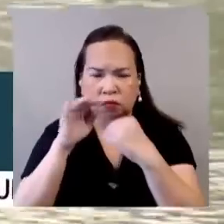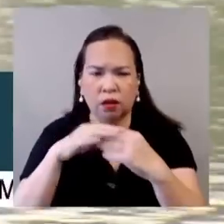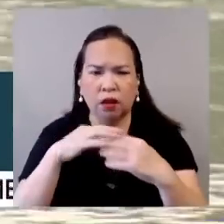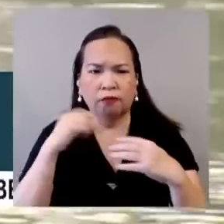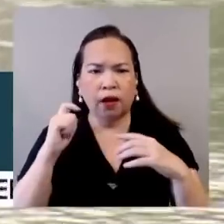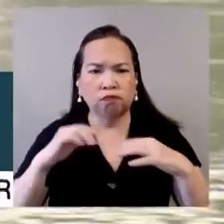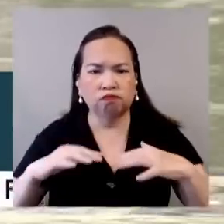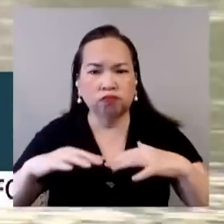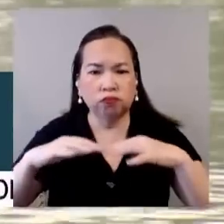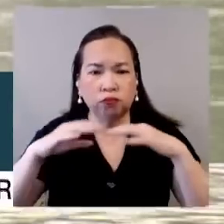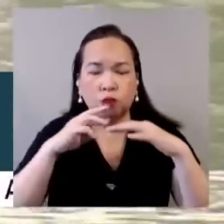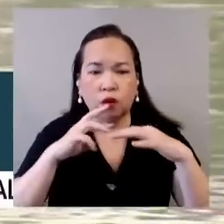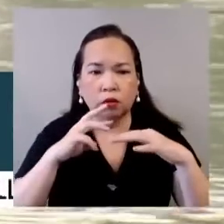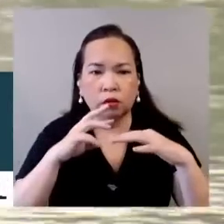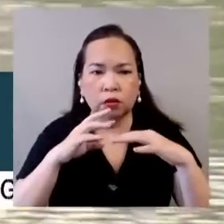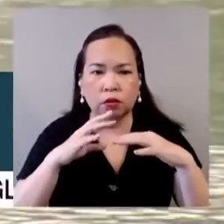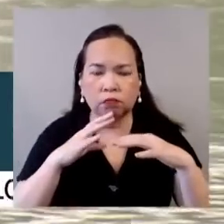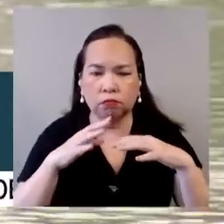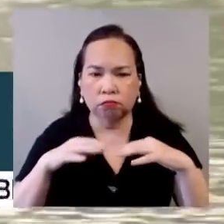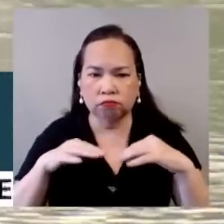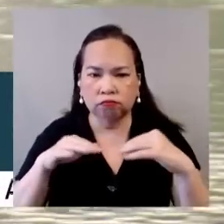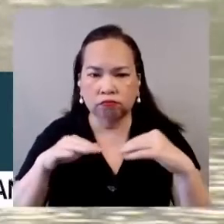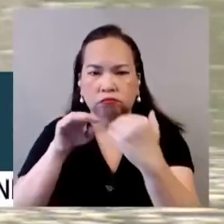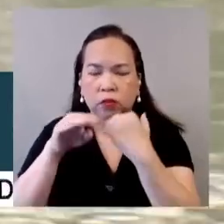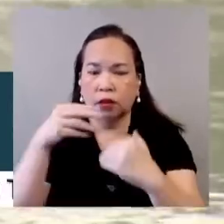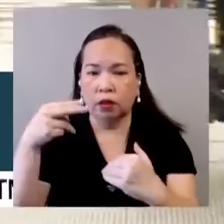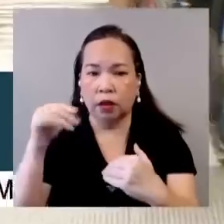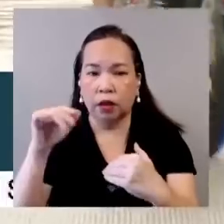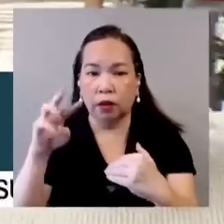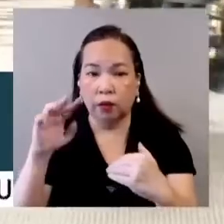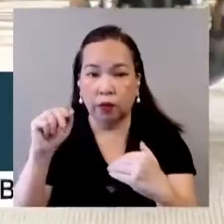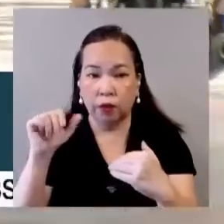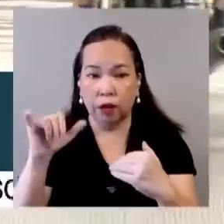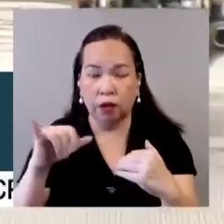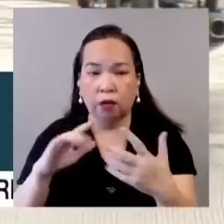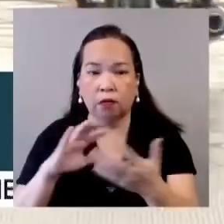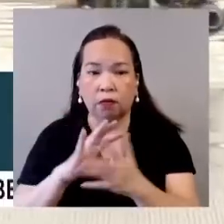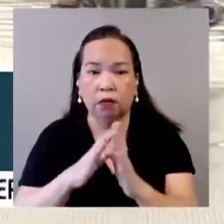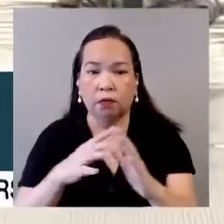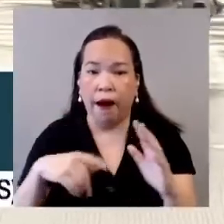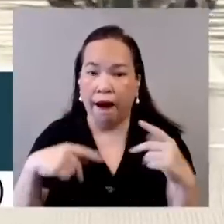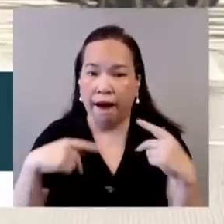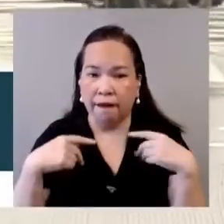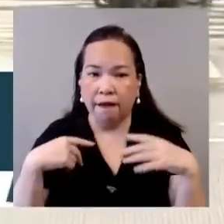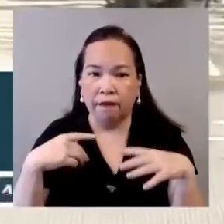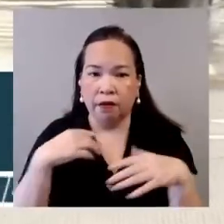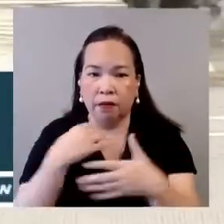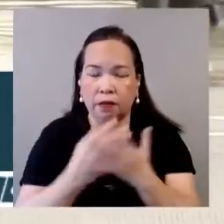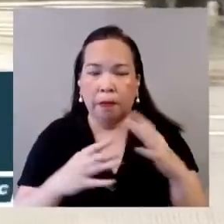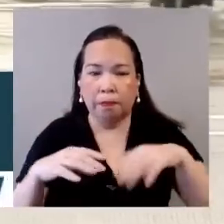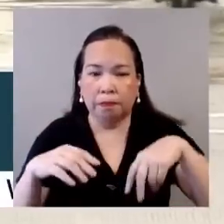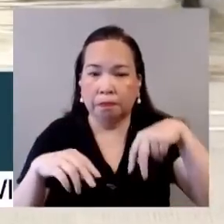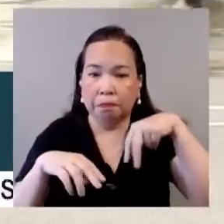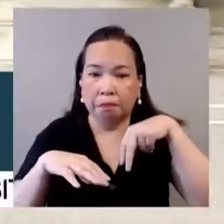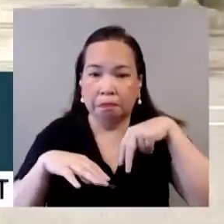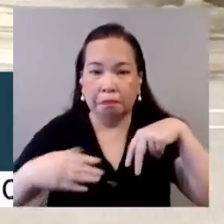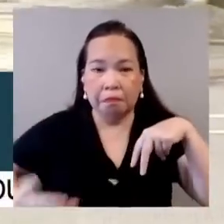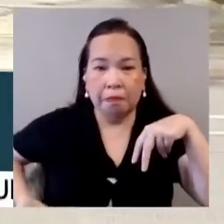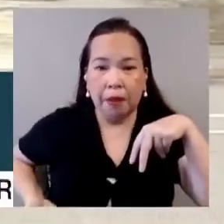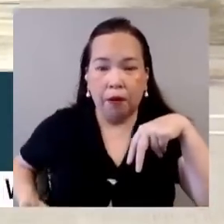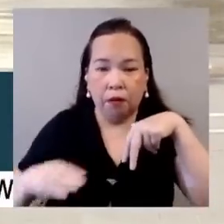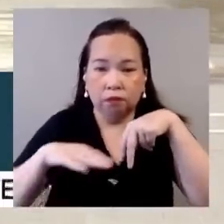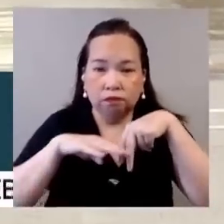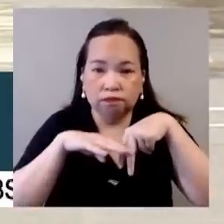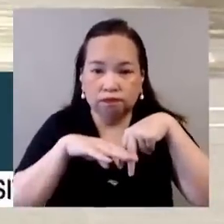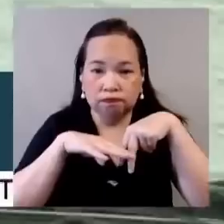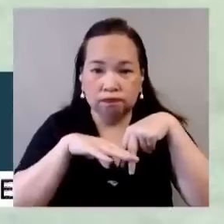tubig sa along MacArthur Highway. Umabot po hanggang sa merong mga umabot po hanggang Bewang, meron po sa